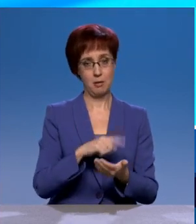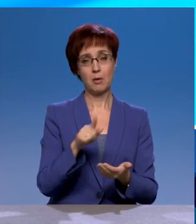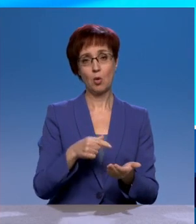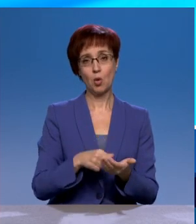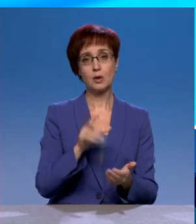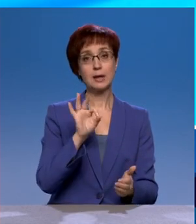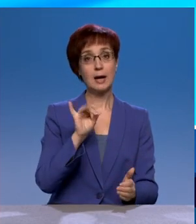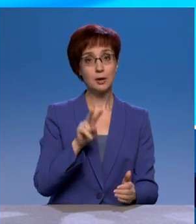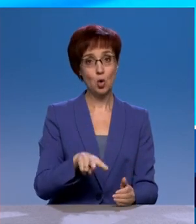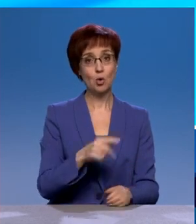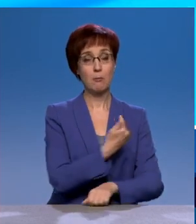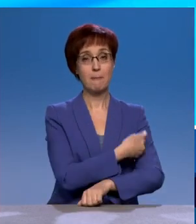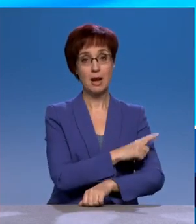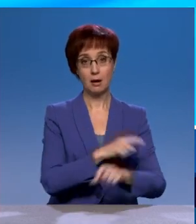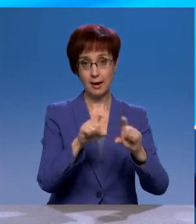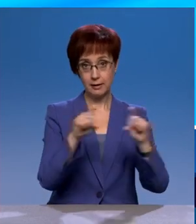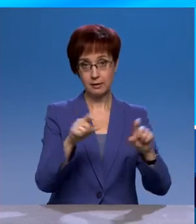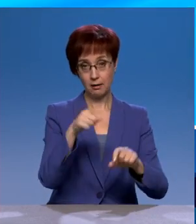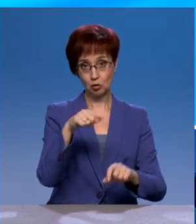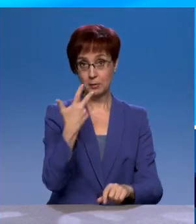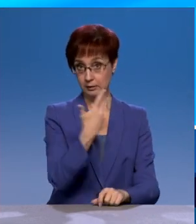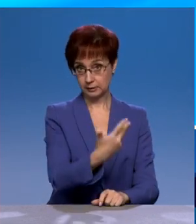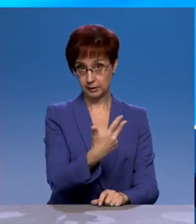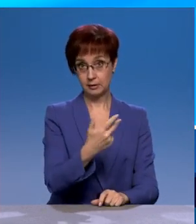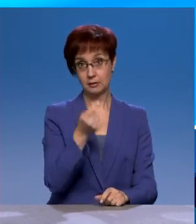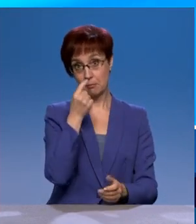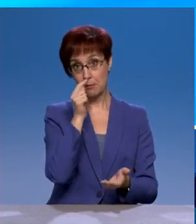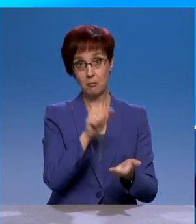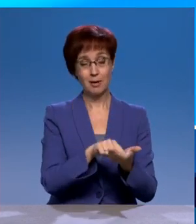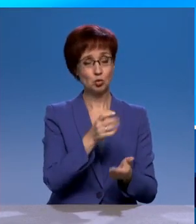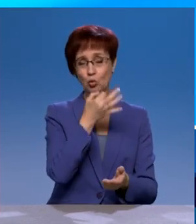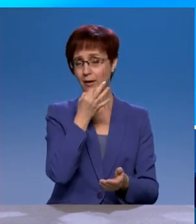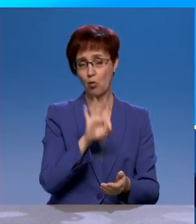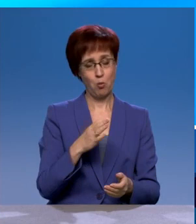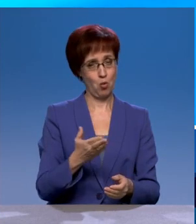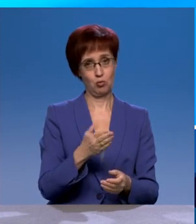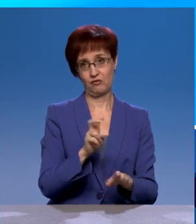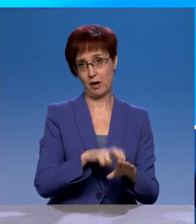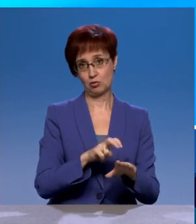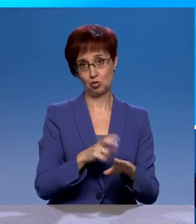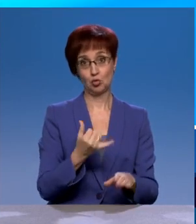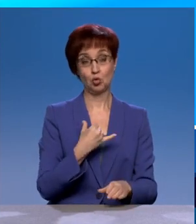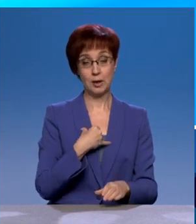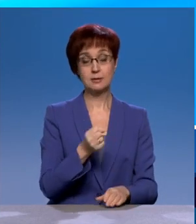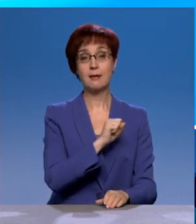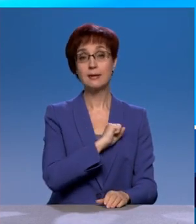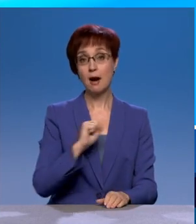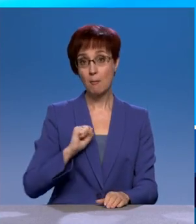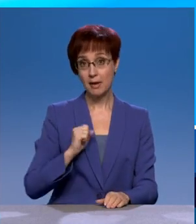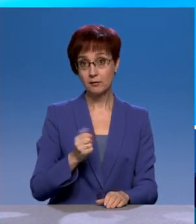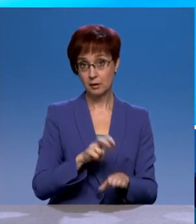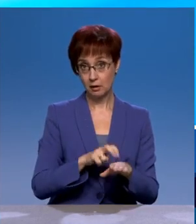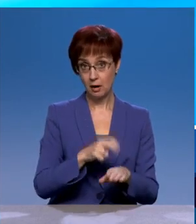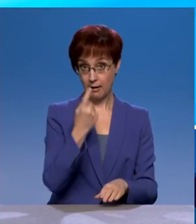поликлиника номер 3. К терапевту попасть, ну вообще к любым врачам. Но я хочу сказать, вот у нас один терапевт, к нему